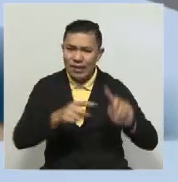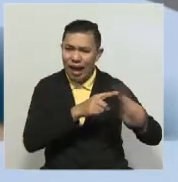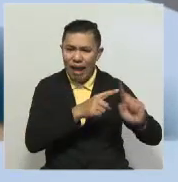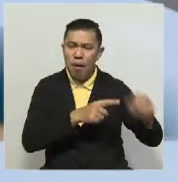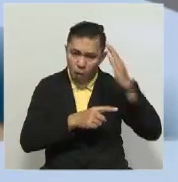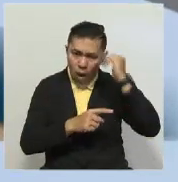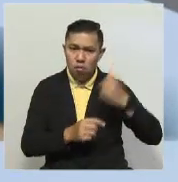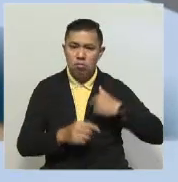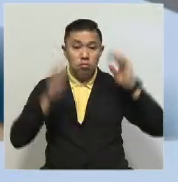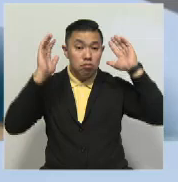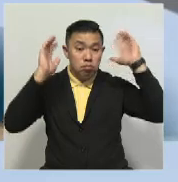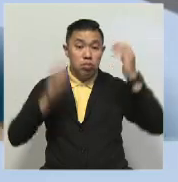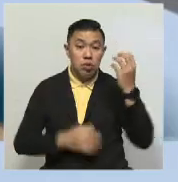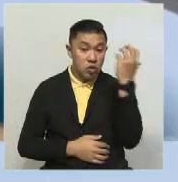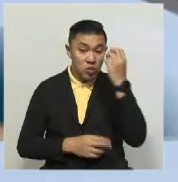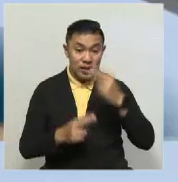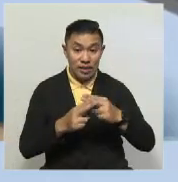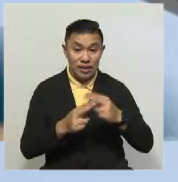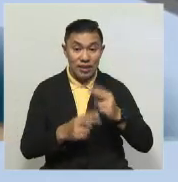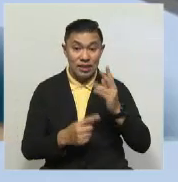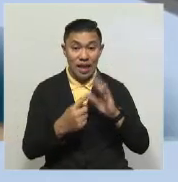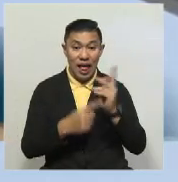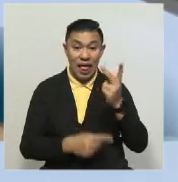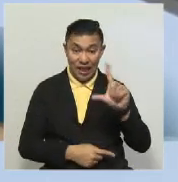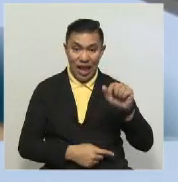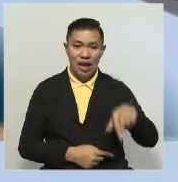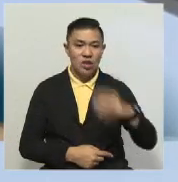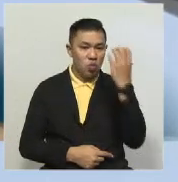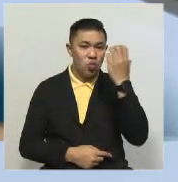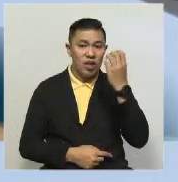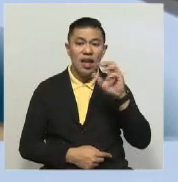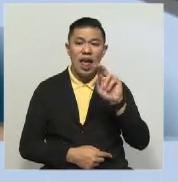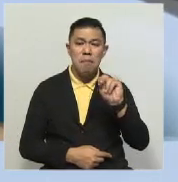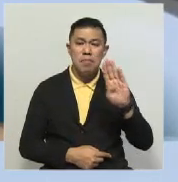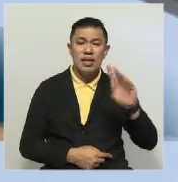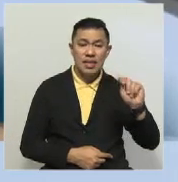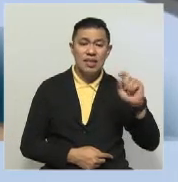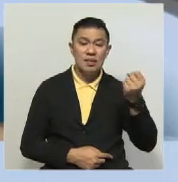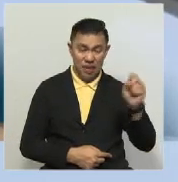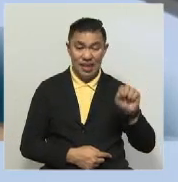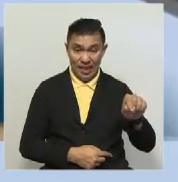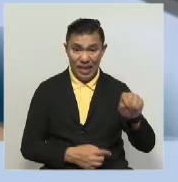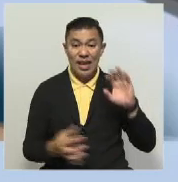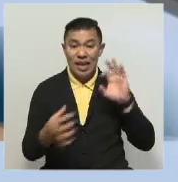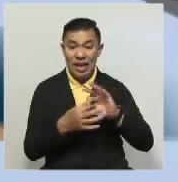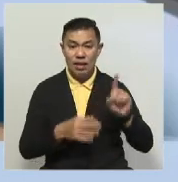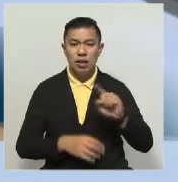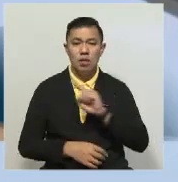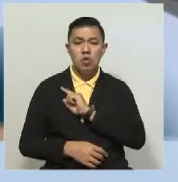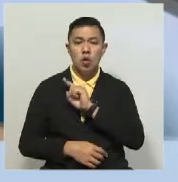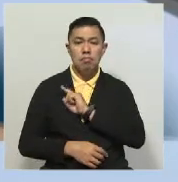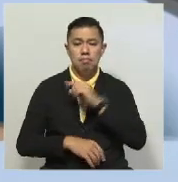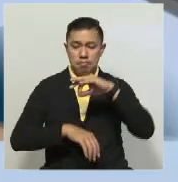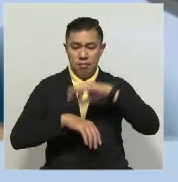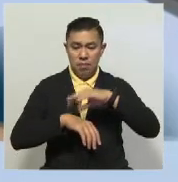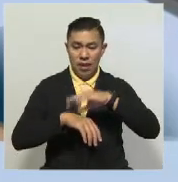นำเสนอผ่านรายการเคลียร์คัดชัดเจนของสถานีวิทยุโทรทัศน์แห่งประเทศไทยพลโทสรรเสริญแก้วกำเนิดรักษาราชการในตำแหน่งอธิ